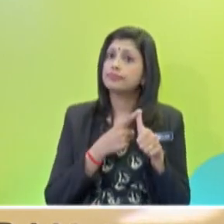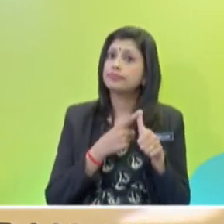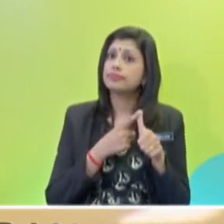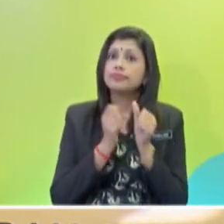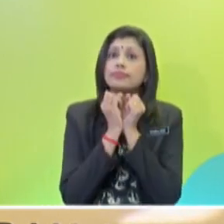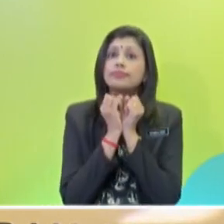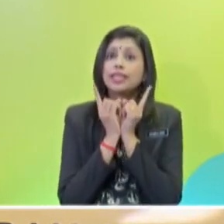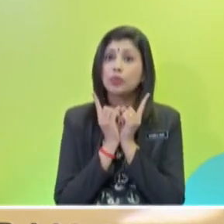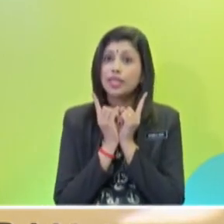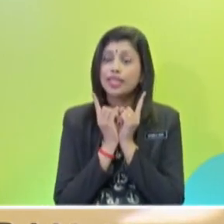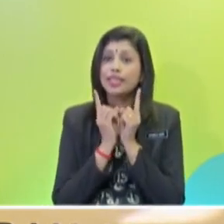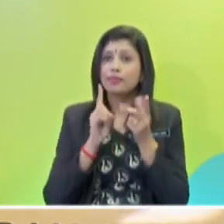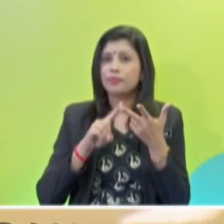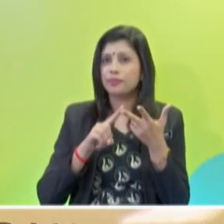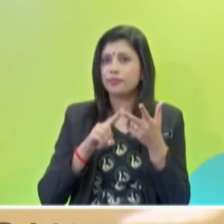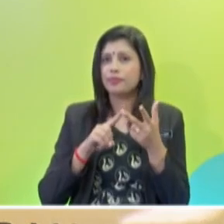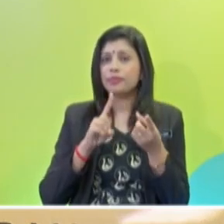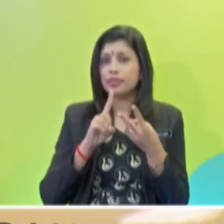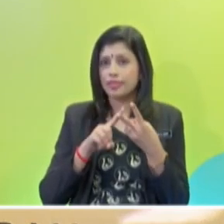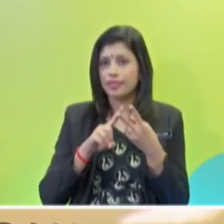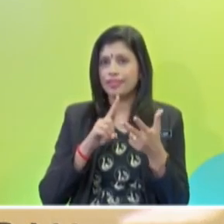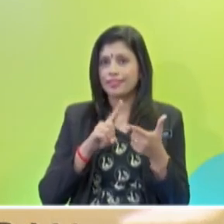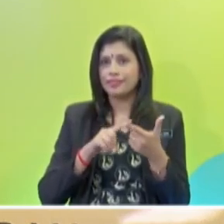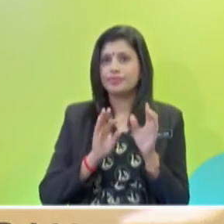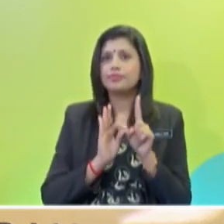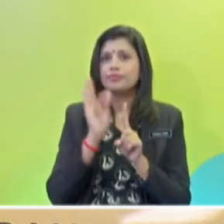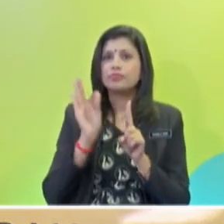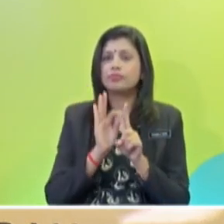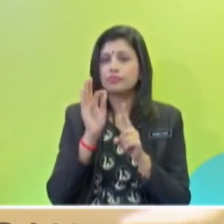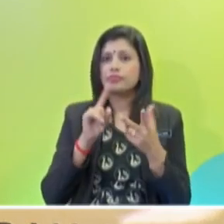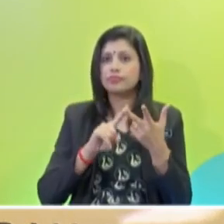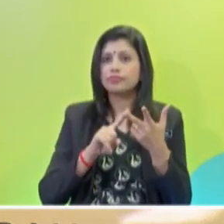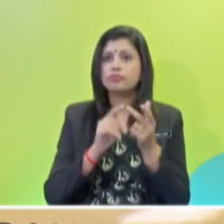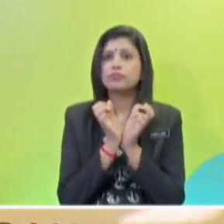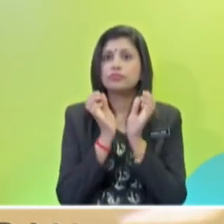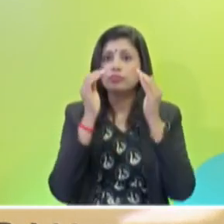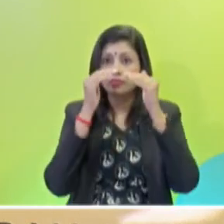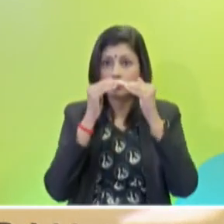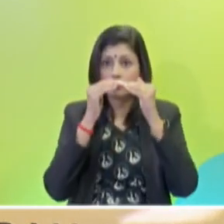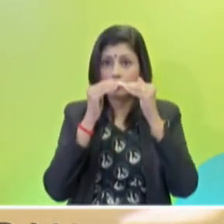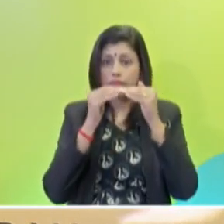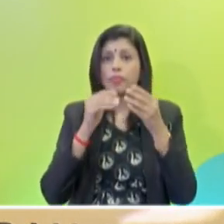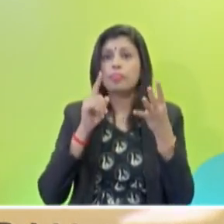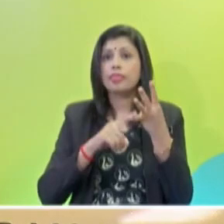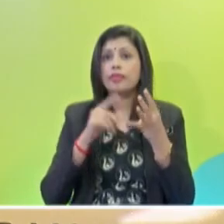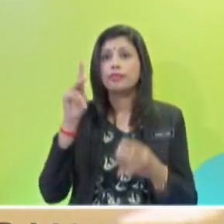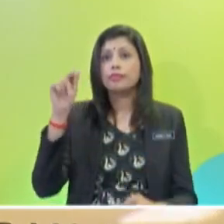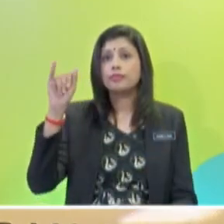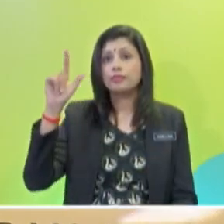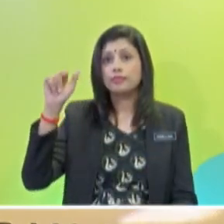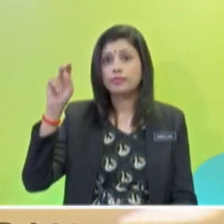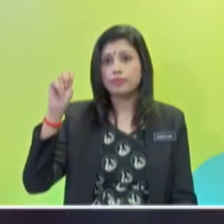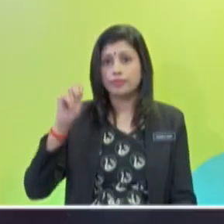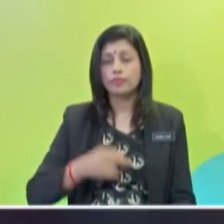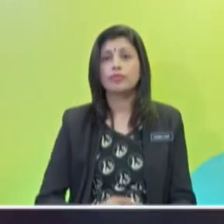sawi. Kedua. Ada kangkung. Ketiga. Ada kubis. Dan yang keempat. Kailan. Betul. Okay,